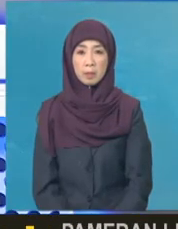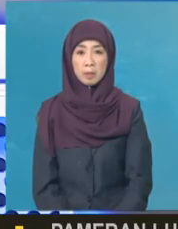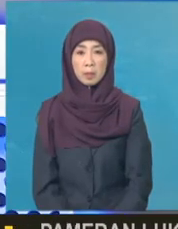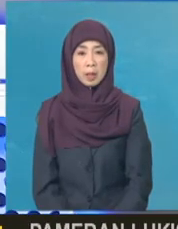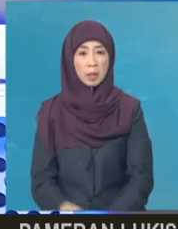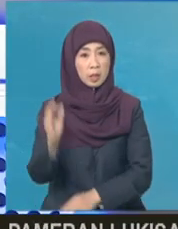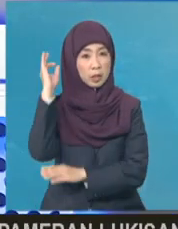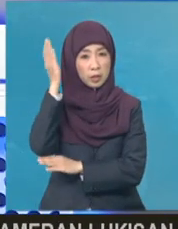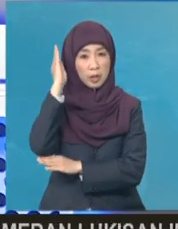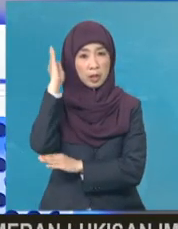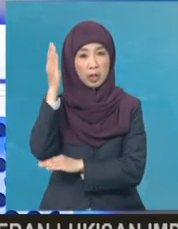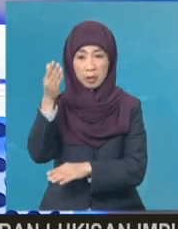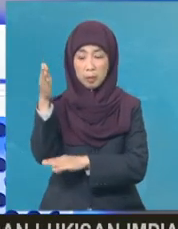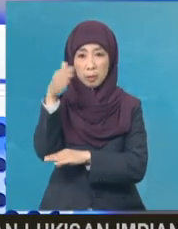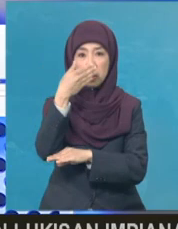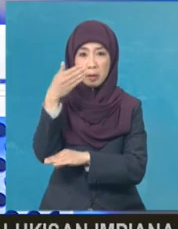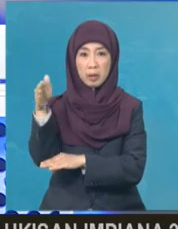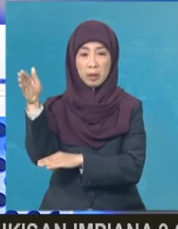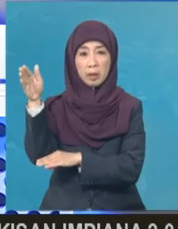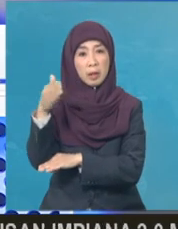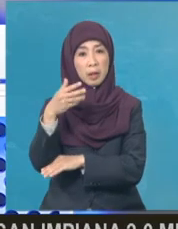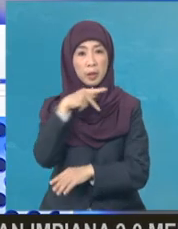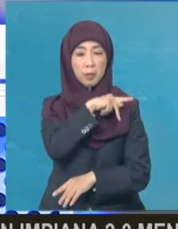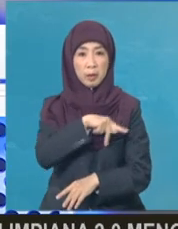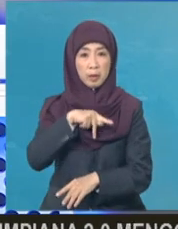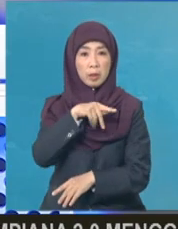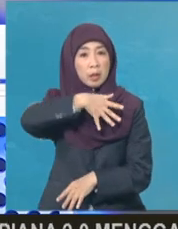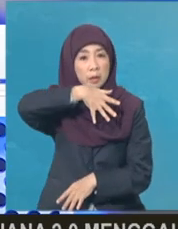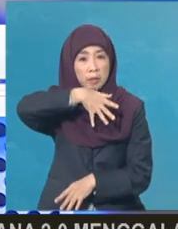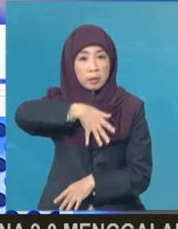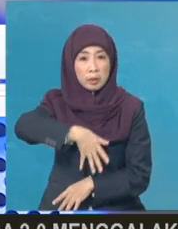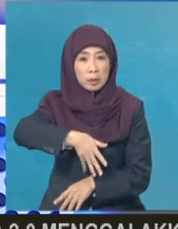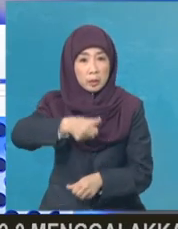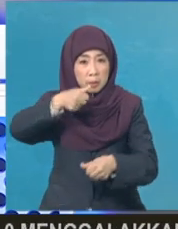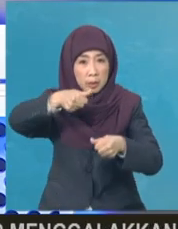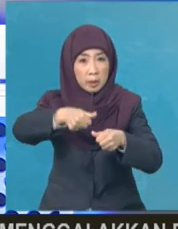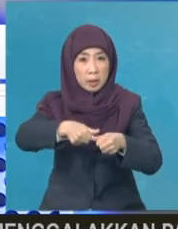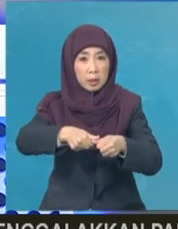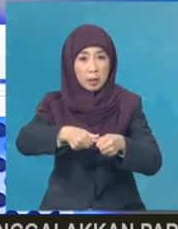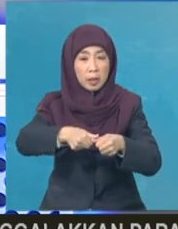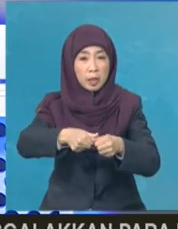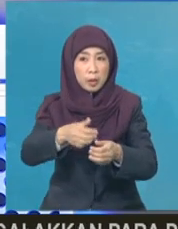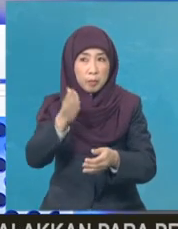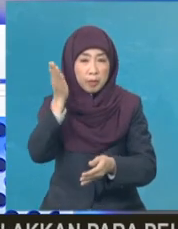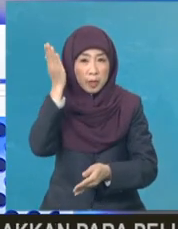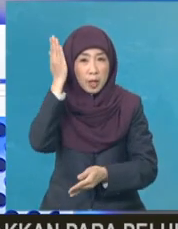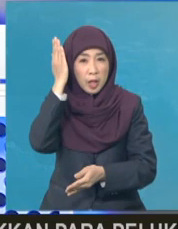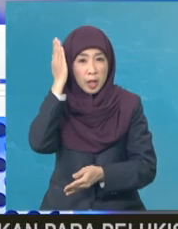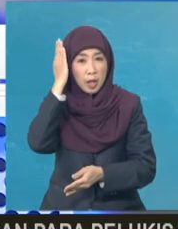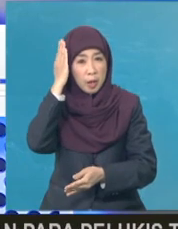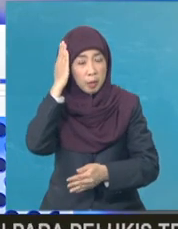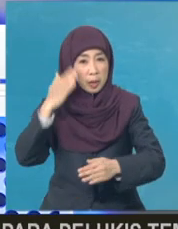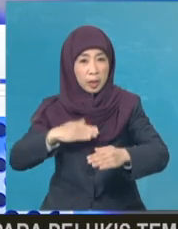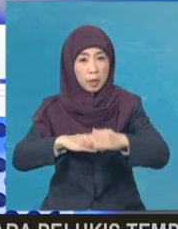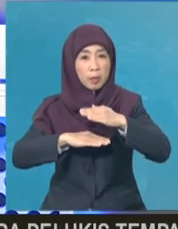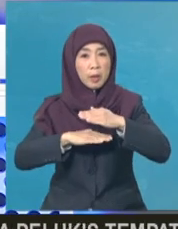syarahan house bertajuk bendera dalam sirah Rasulullah Shallallahu Alaihi Wasallam menekankan Penghayatan dan pemahaman yang